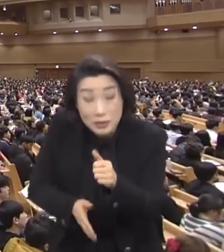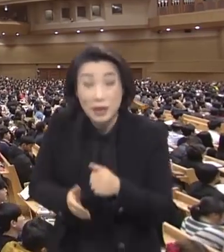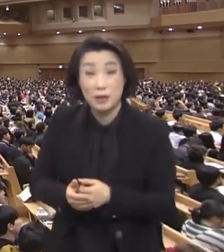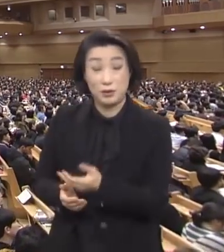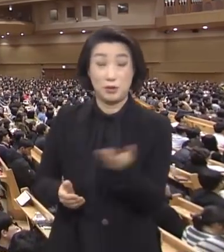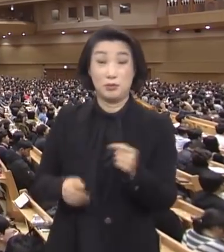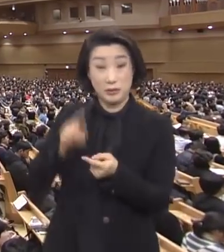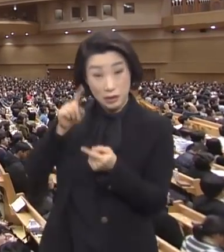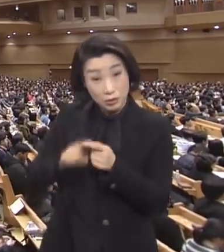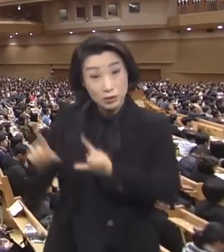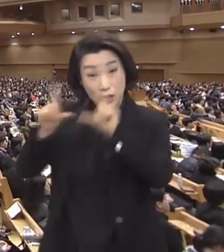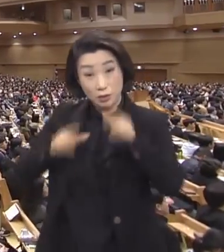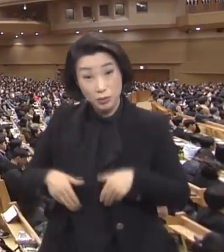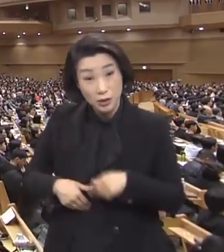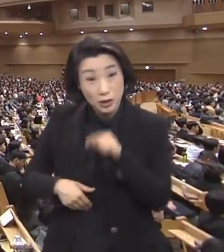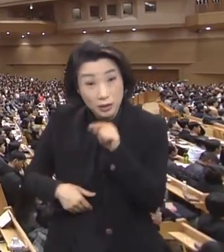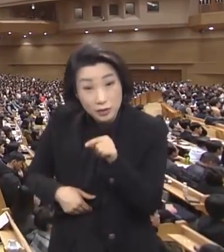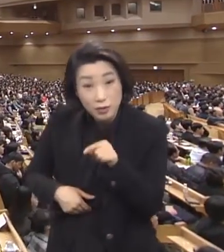그렇게 살아가는 거예요.